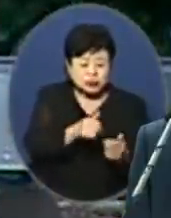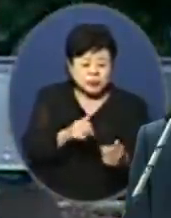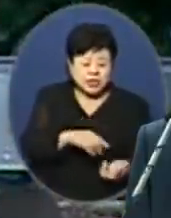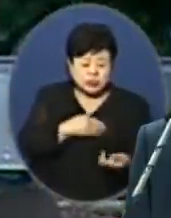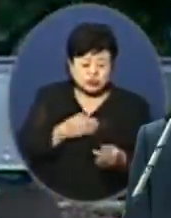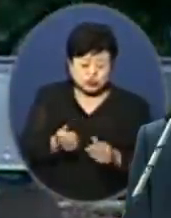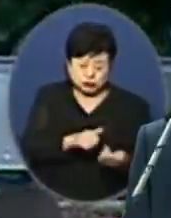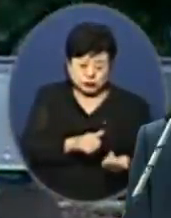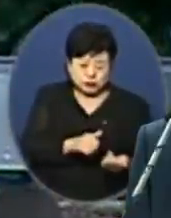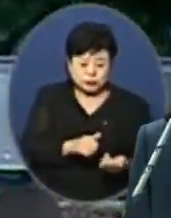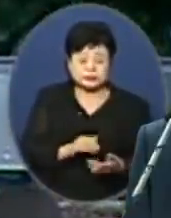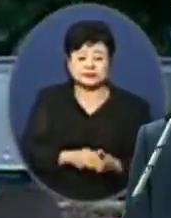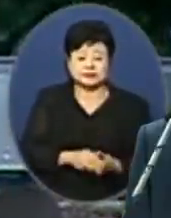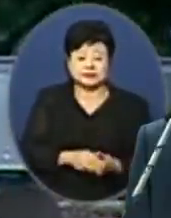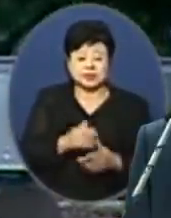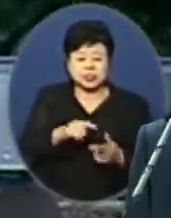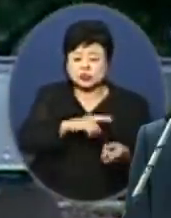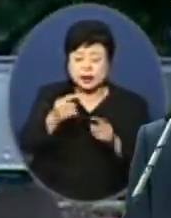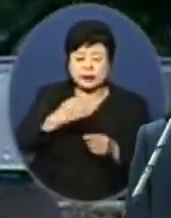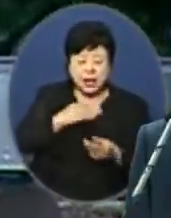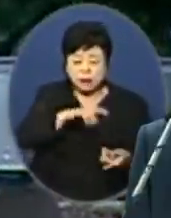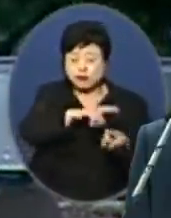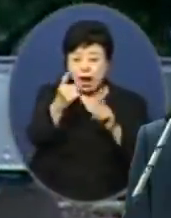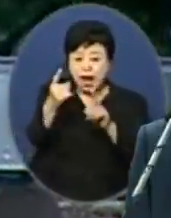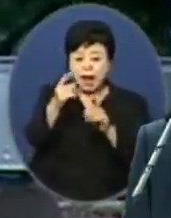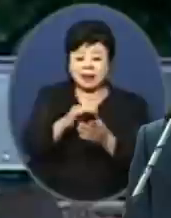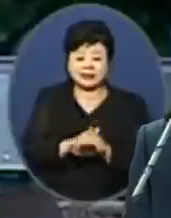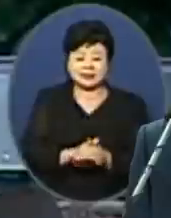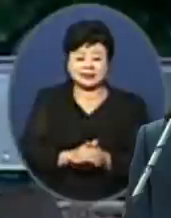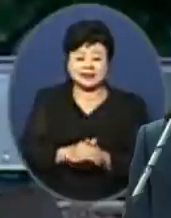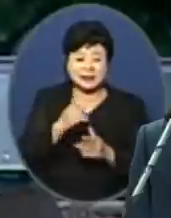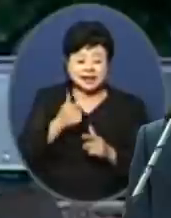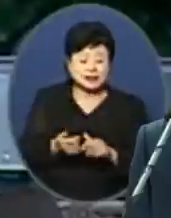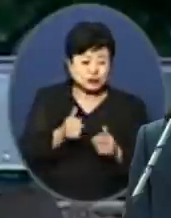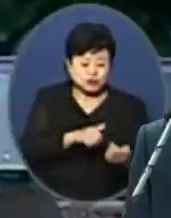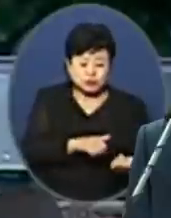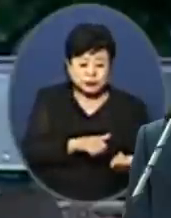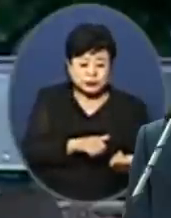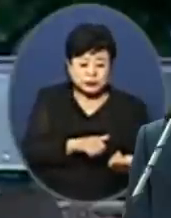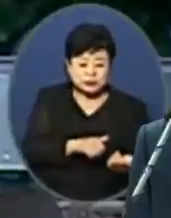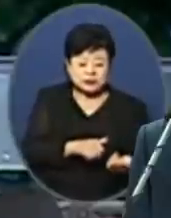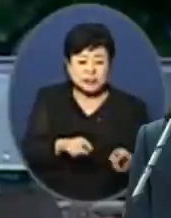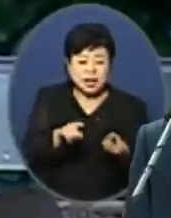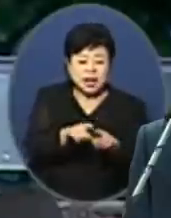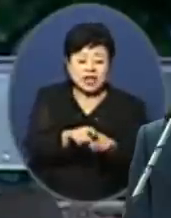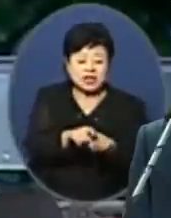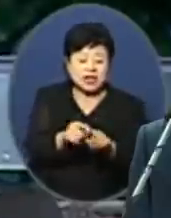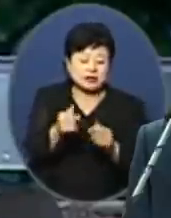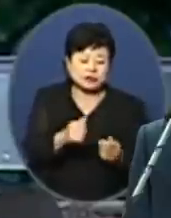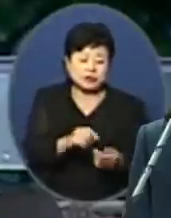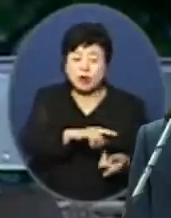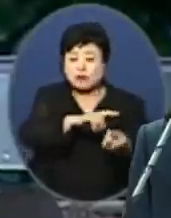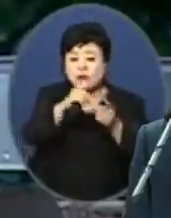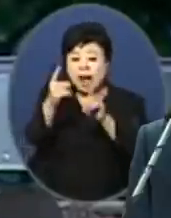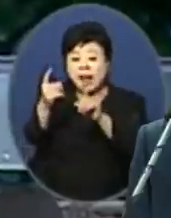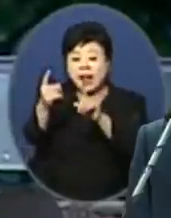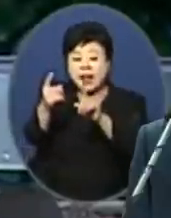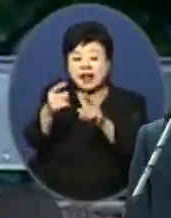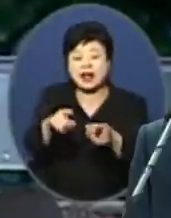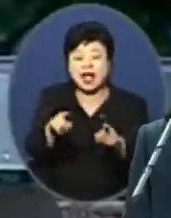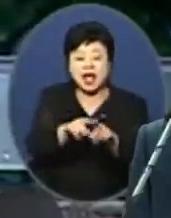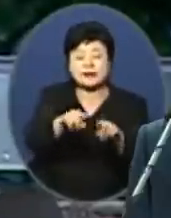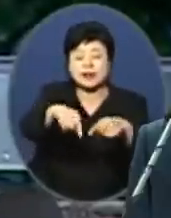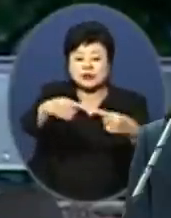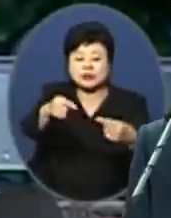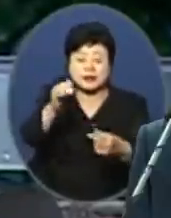죽음 끌어내면 예수 부활 내 부활이 되는 것입니다. 내가 예수 죽음을 같이 죽는 아니라 부활에 같이